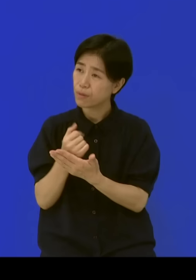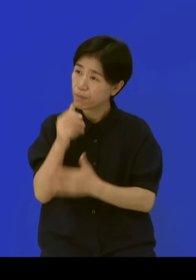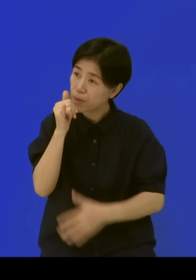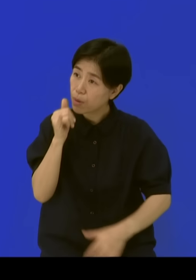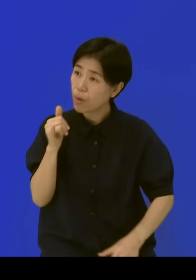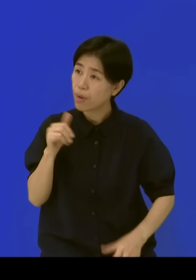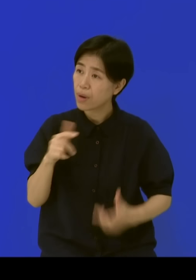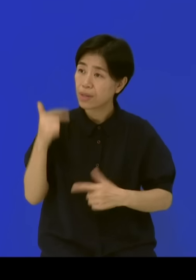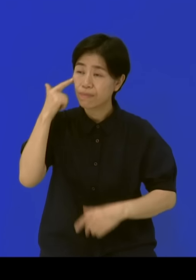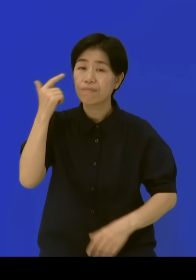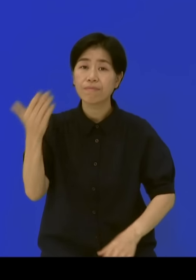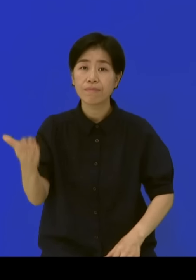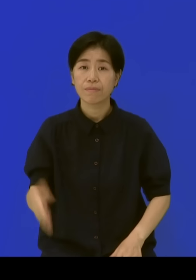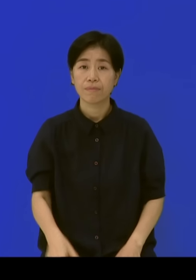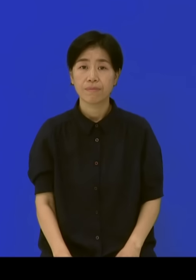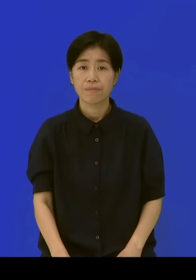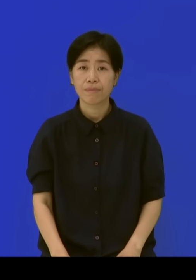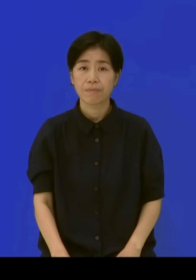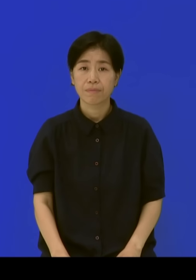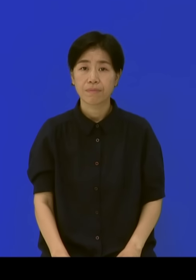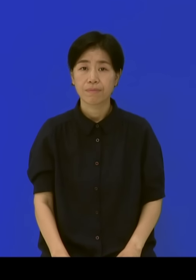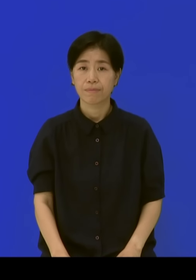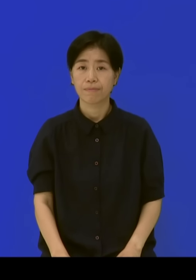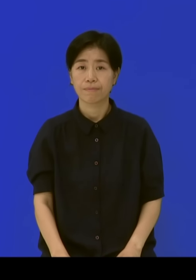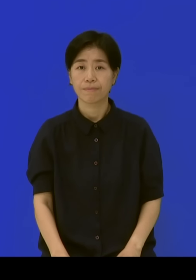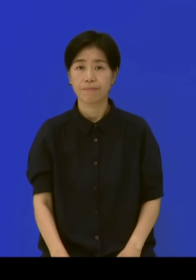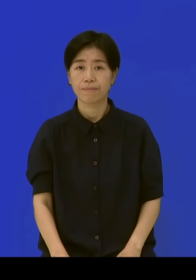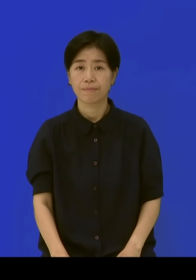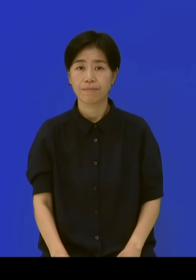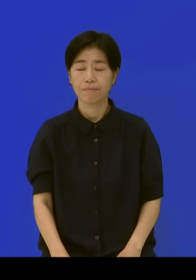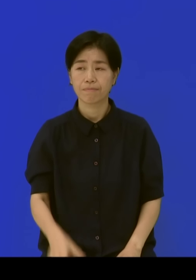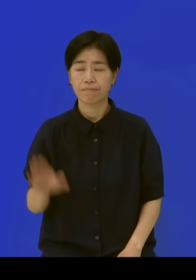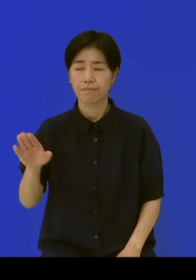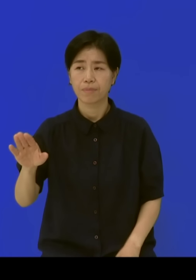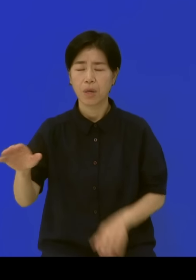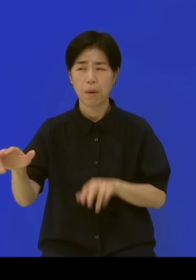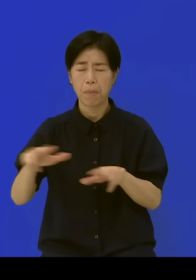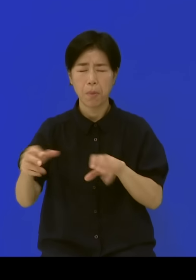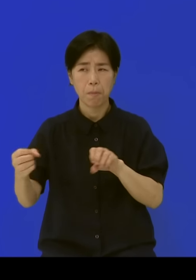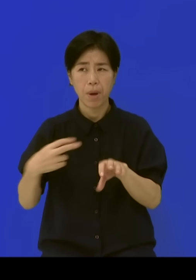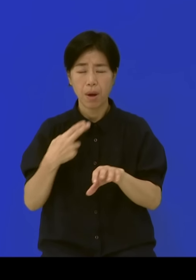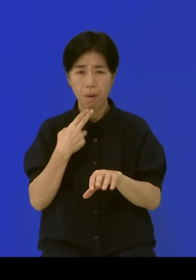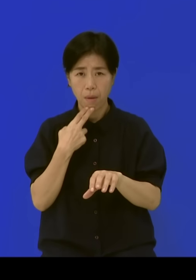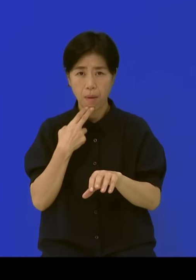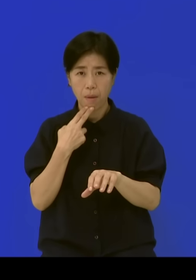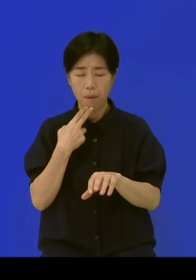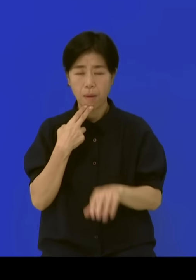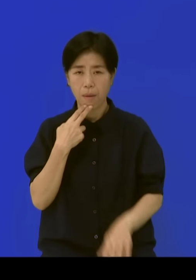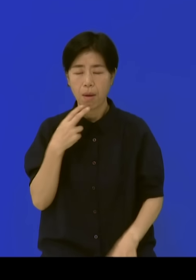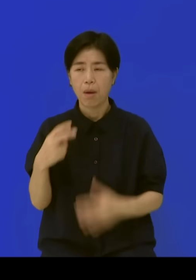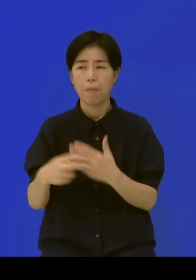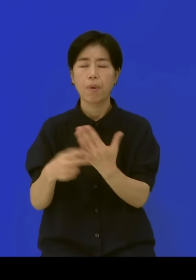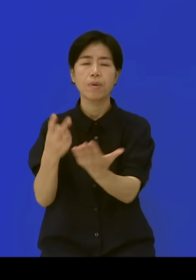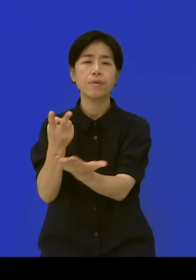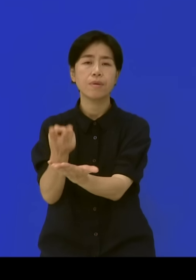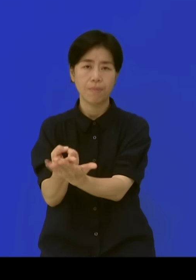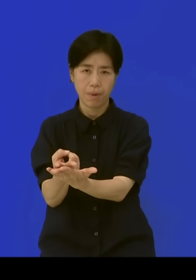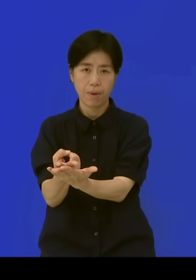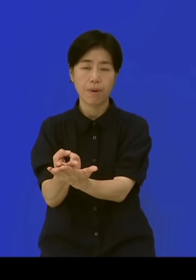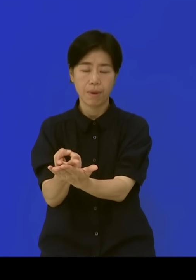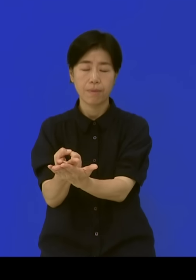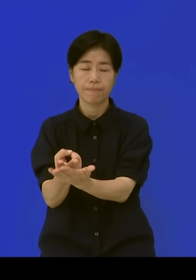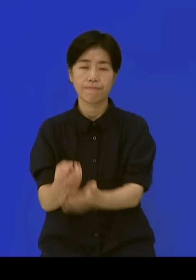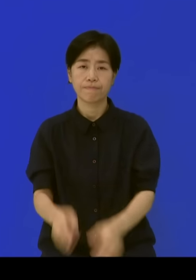없으시냐고. 아버지가 당시에는 대답을 조금 유보하시다가 병원에 입원하고 상태가